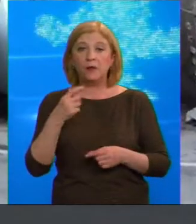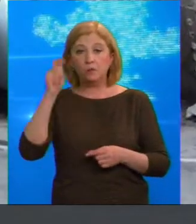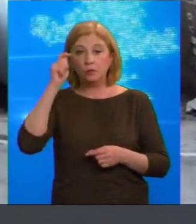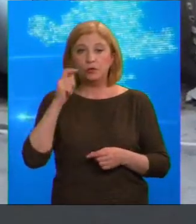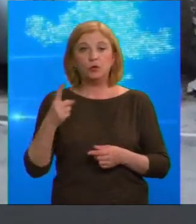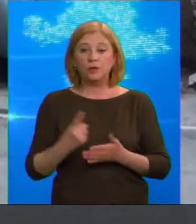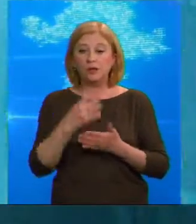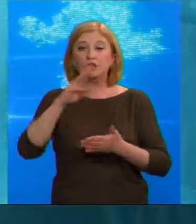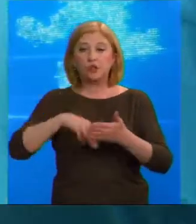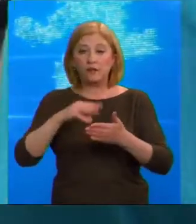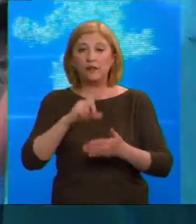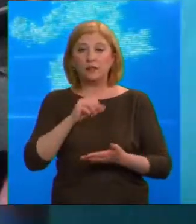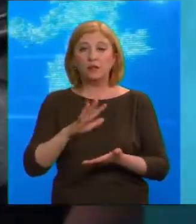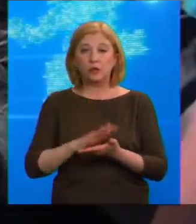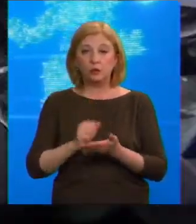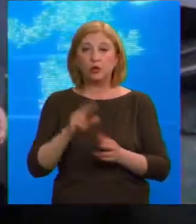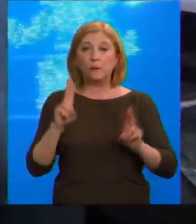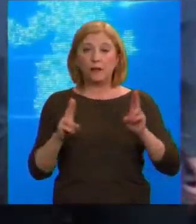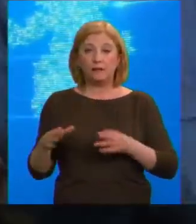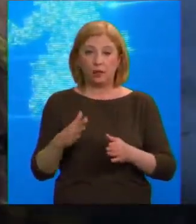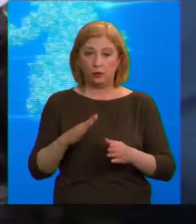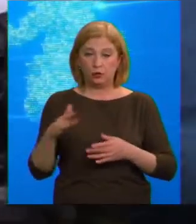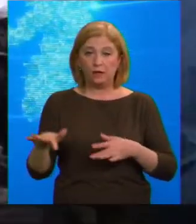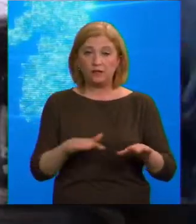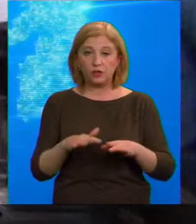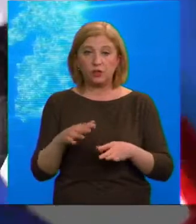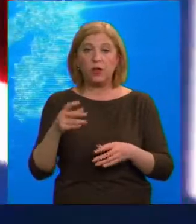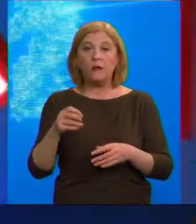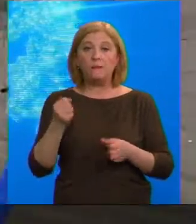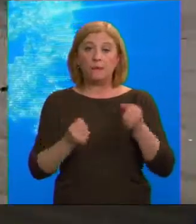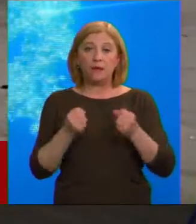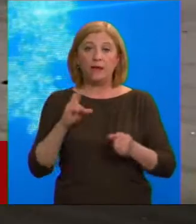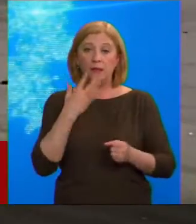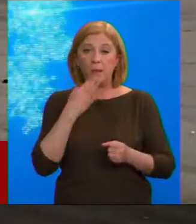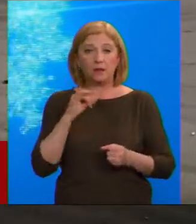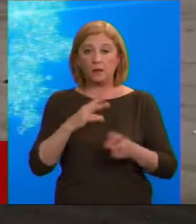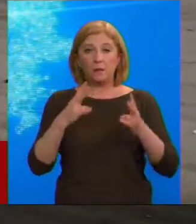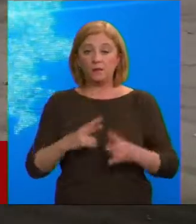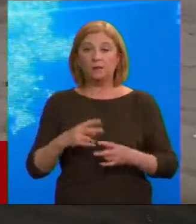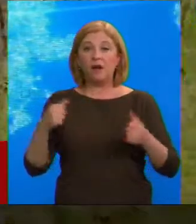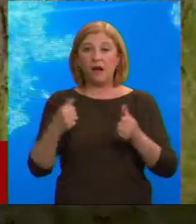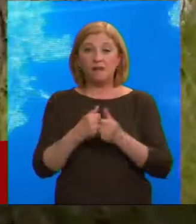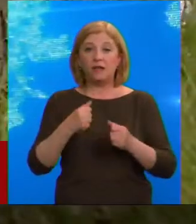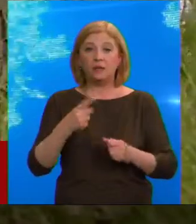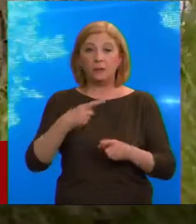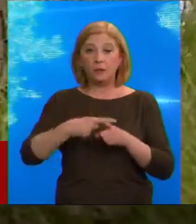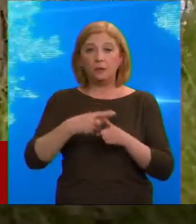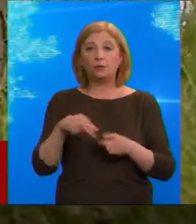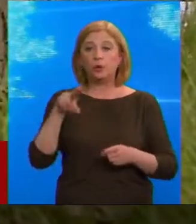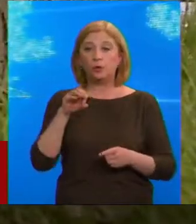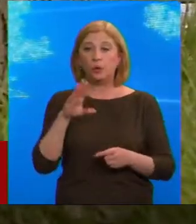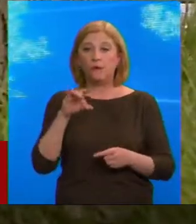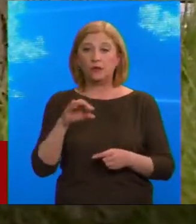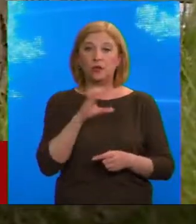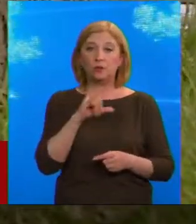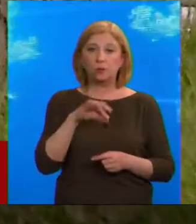раз штрафовали за нарушение правил дорожного движения. Водитель иномарки не пострадал. Авария в Челябинске на перекрестке улиц Даватора и